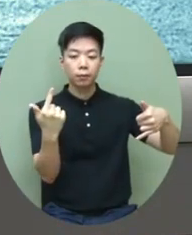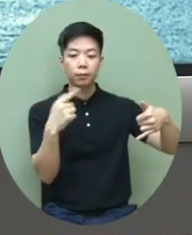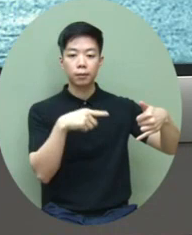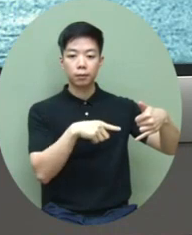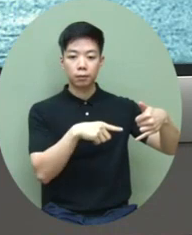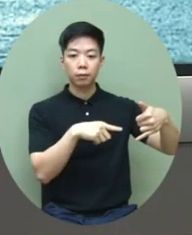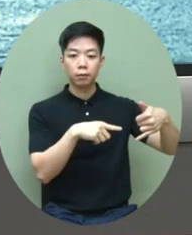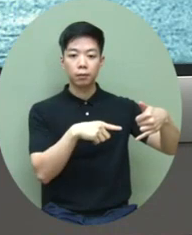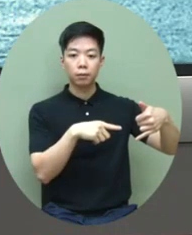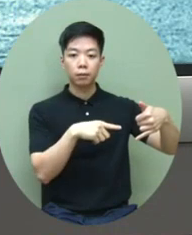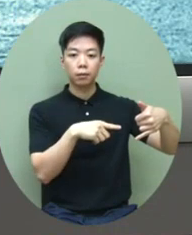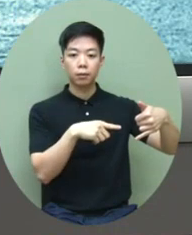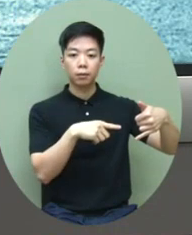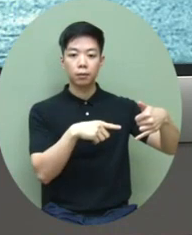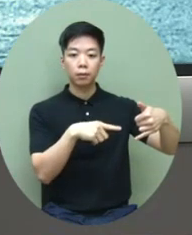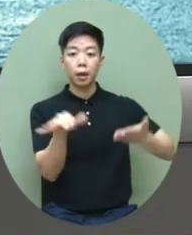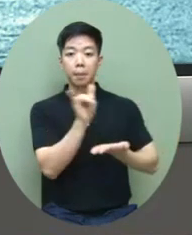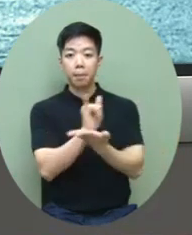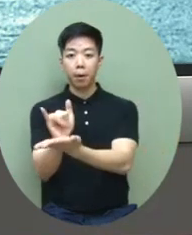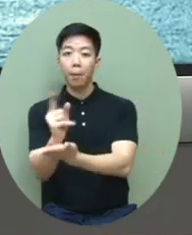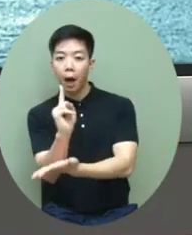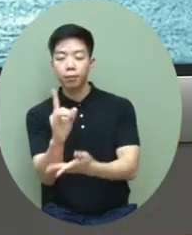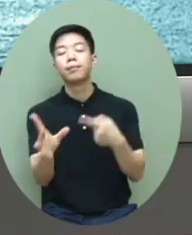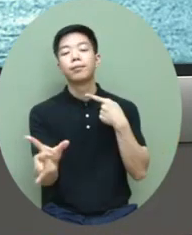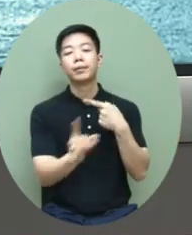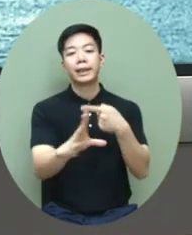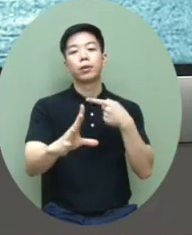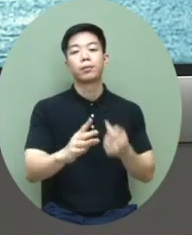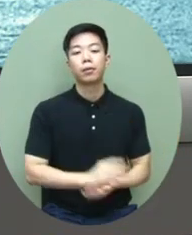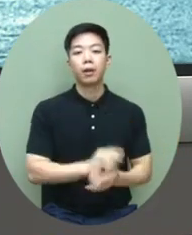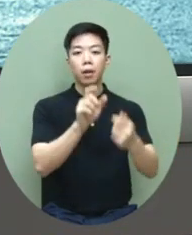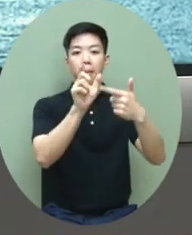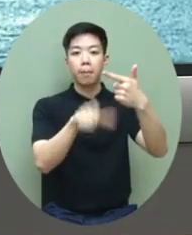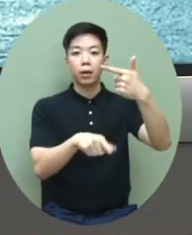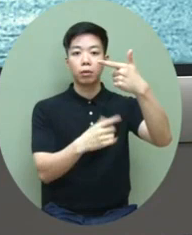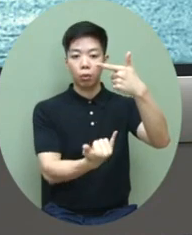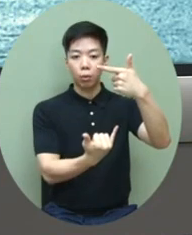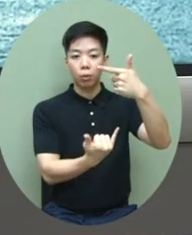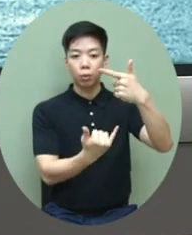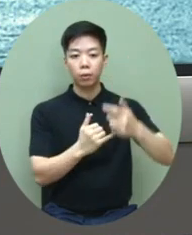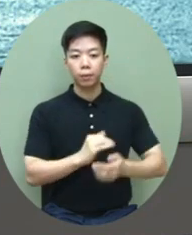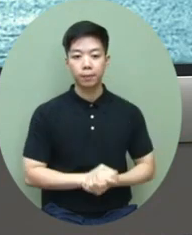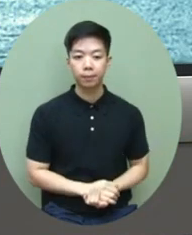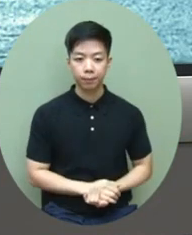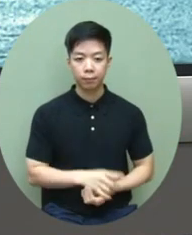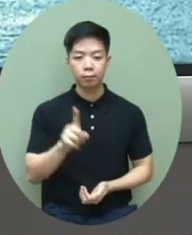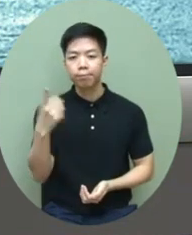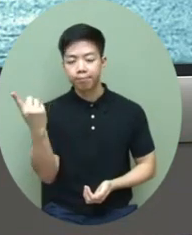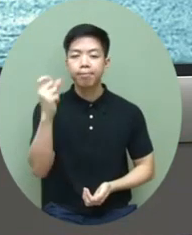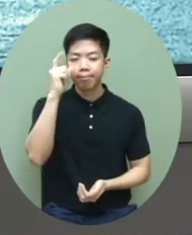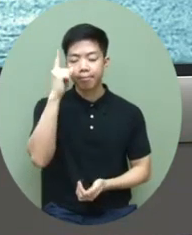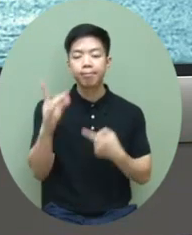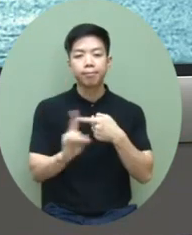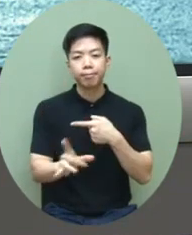佢係因為意外咧係入醫院嘅。佢係8月6日嘅，因為有啲另外一啲意外入咗醫院